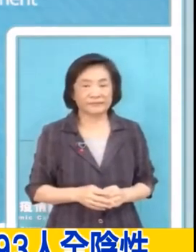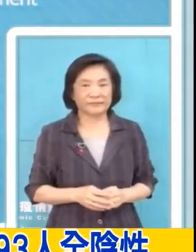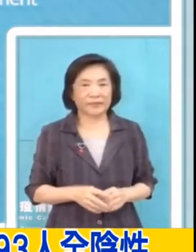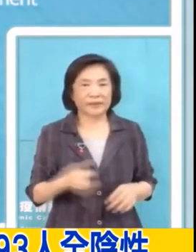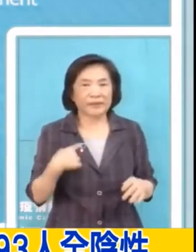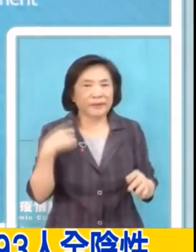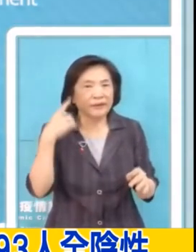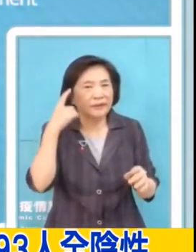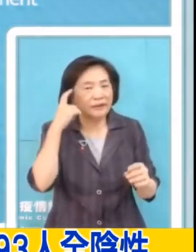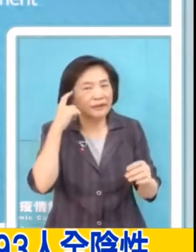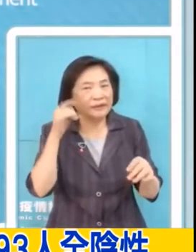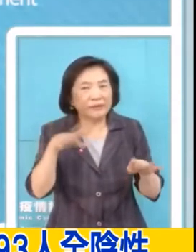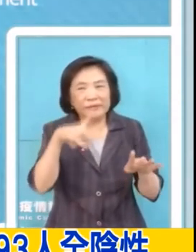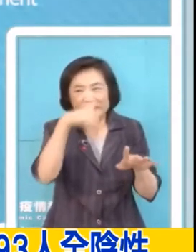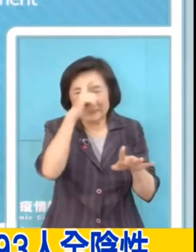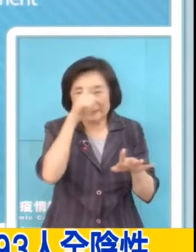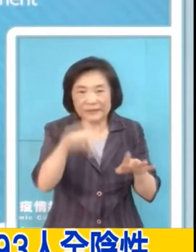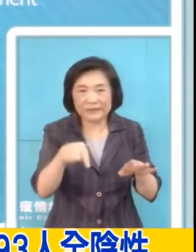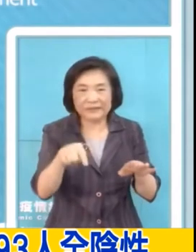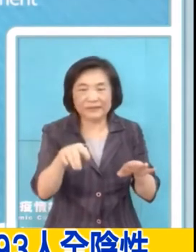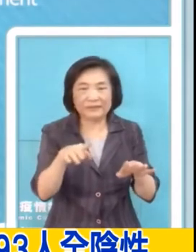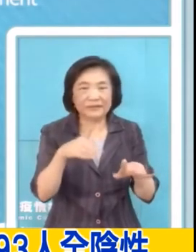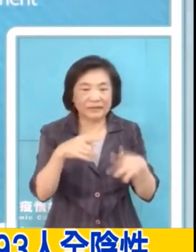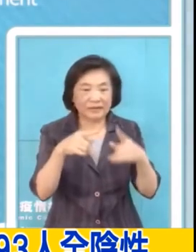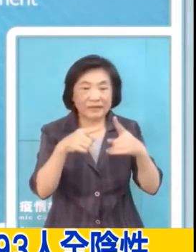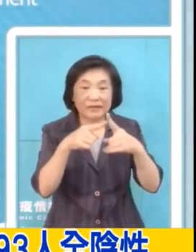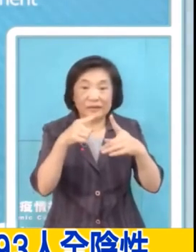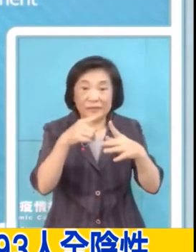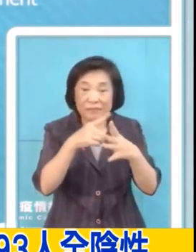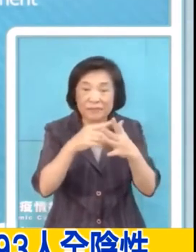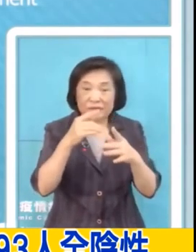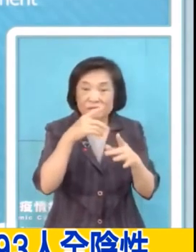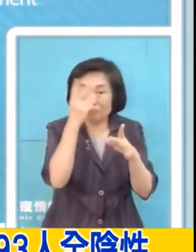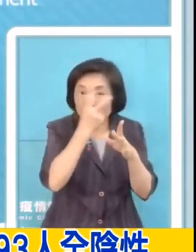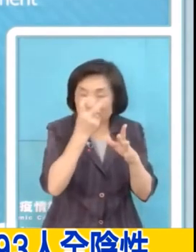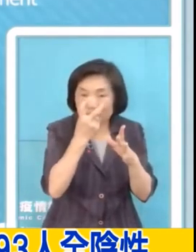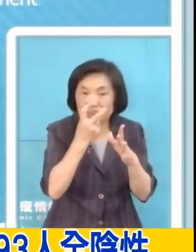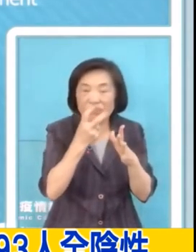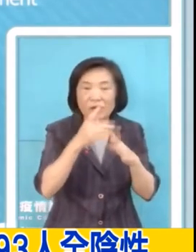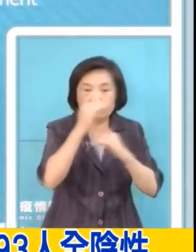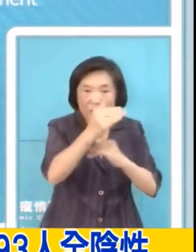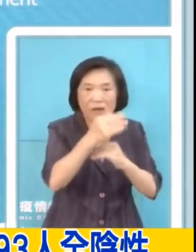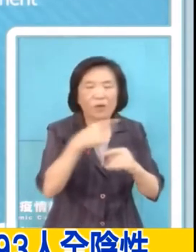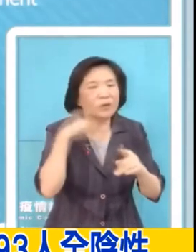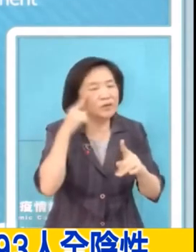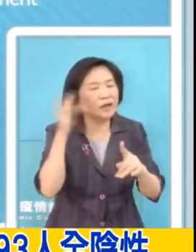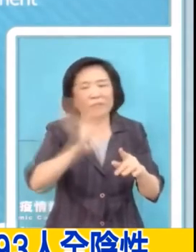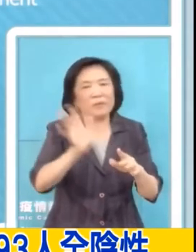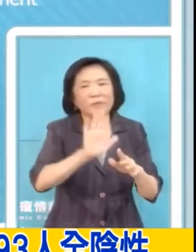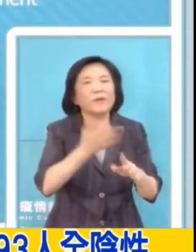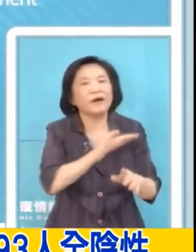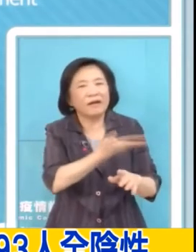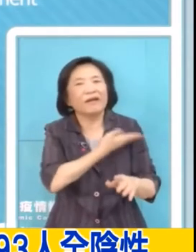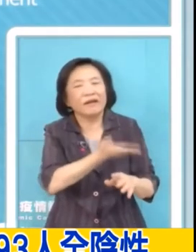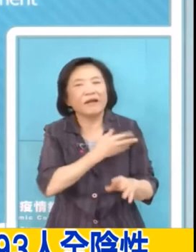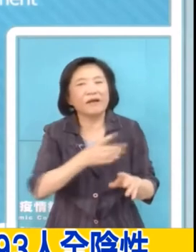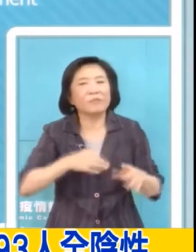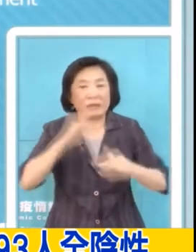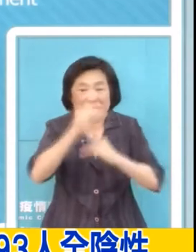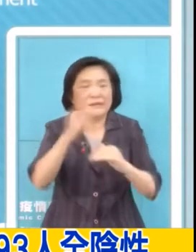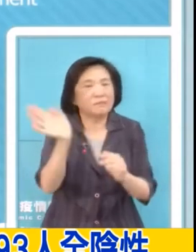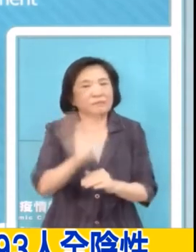我是希望说我们把这个名额的限制先拿掉了，因为接到检讯你不给他做也不可能啊，